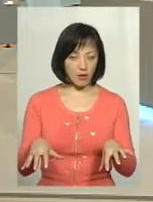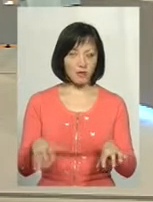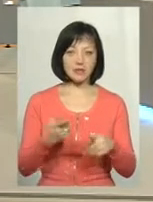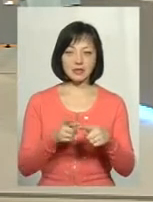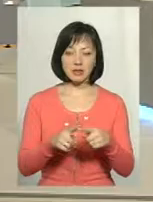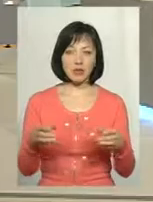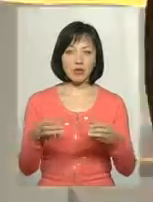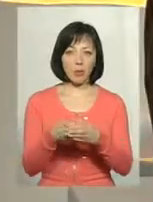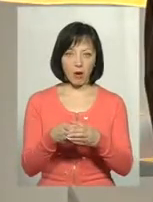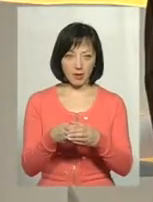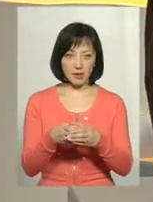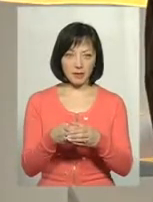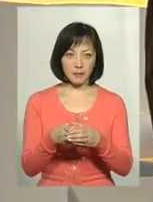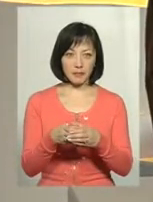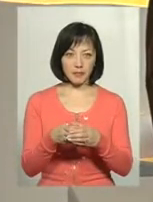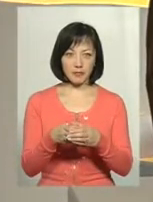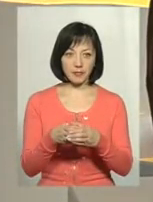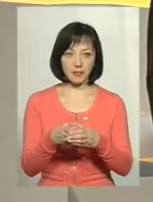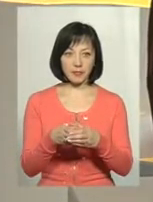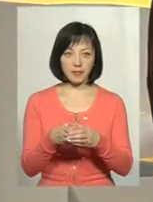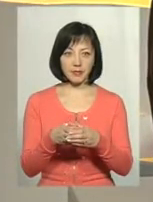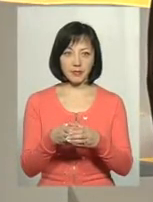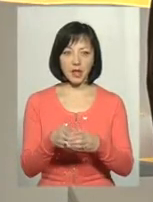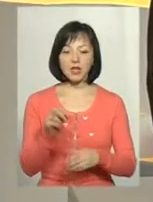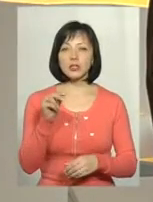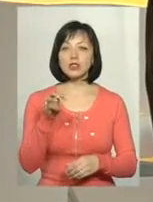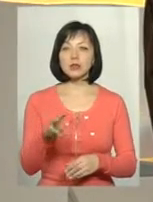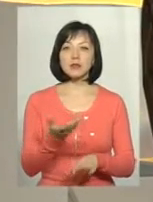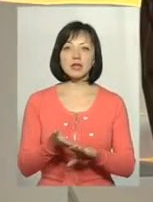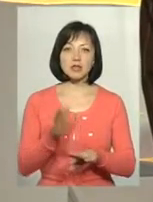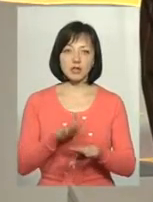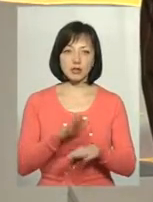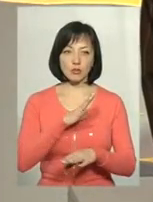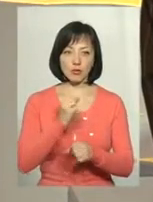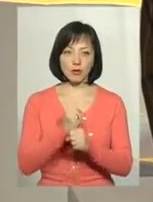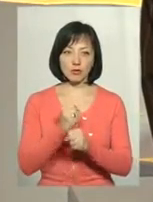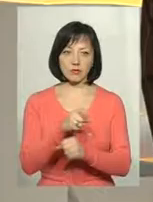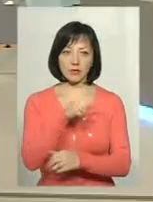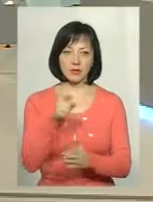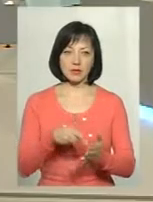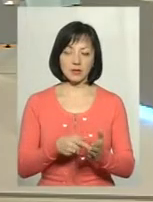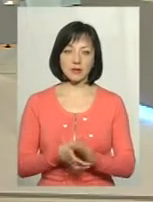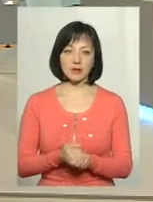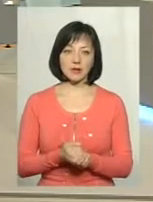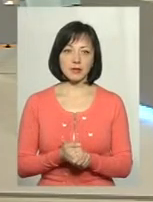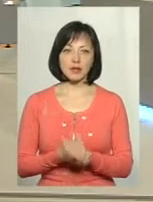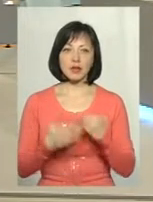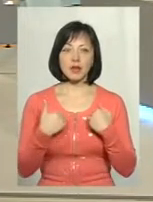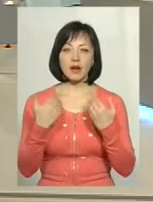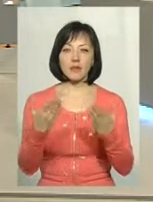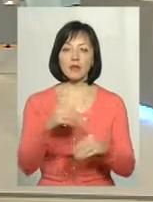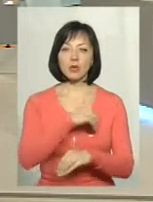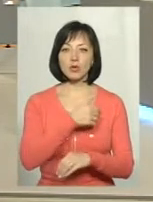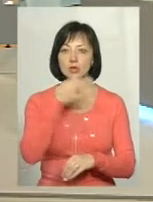цих команд. З чим найскладніше було працювати? Ну, я хочу вам сказати, що